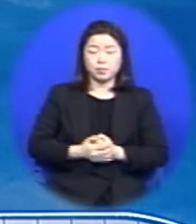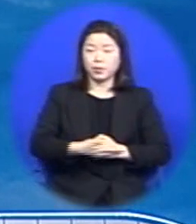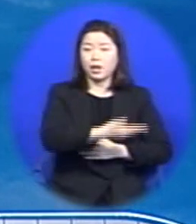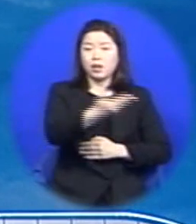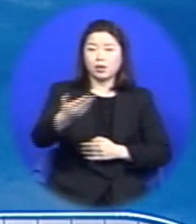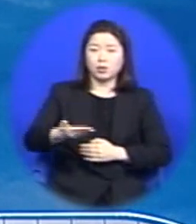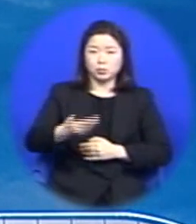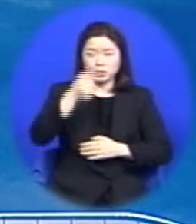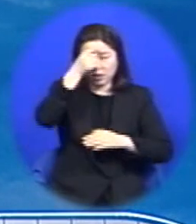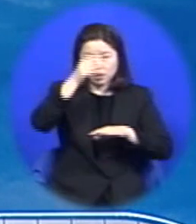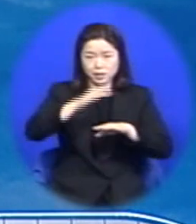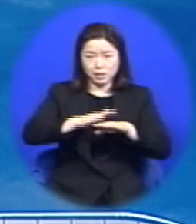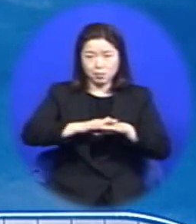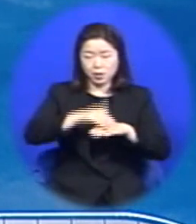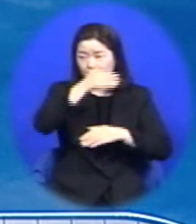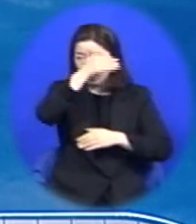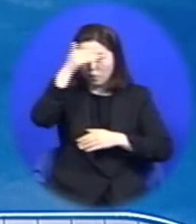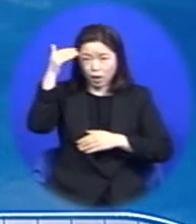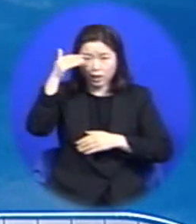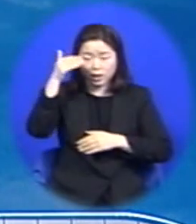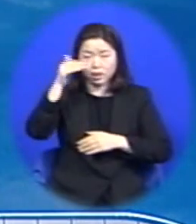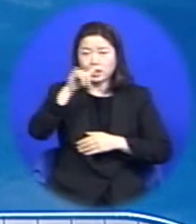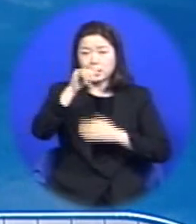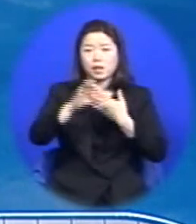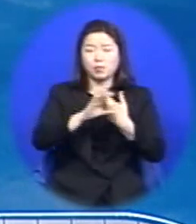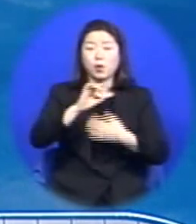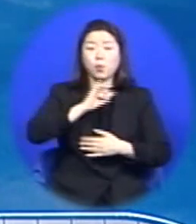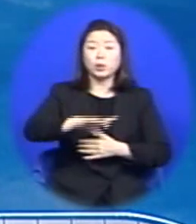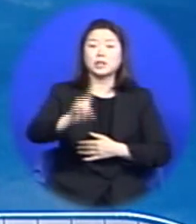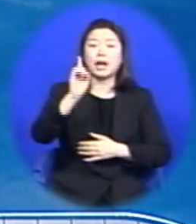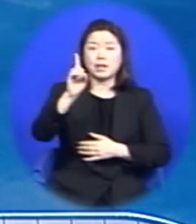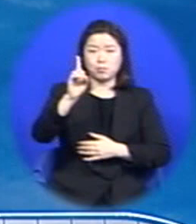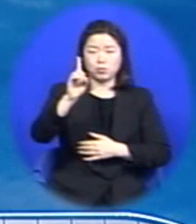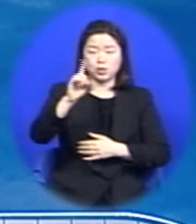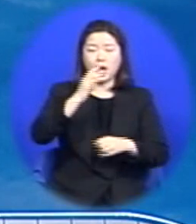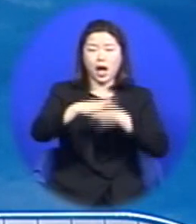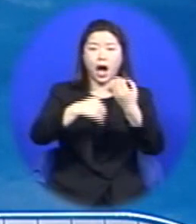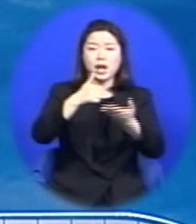여러분, 예배에 관객이 있다면 오직 한 분이세요. 하나님.